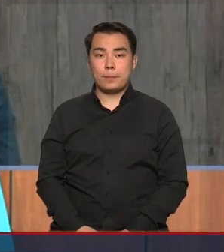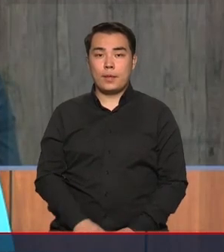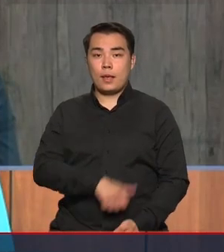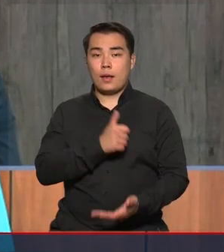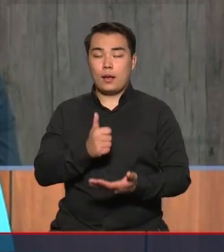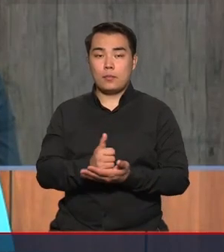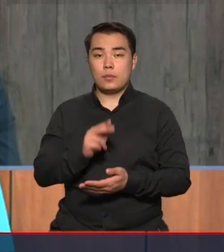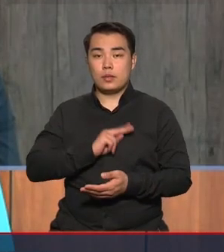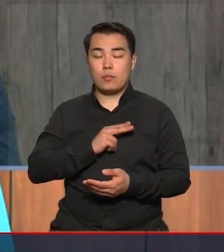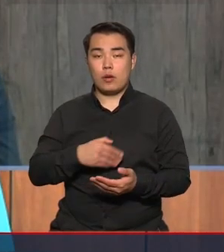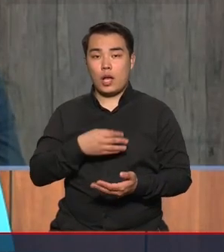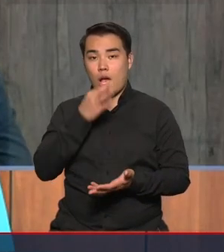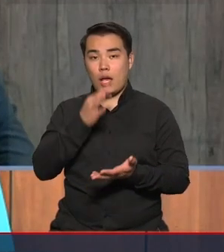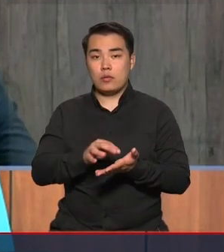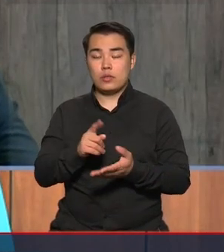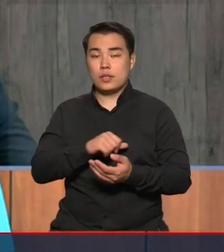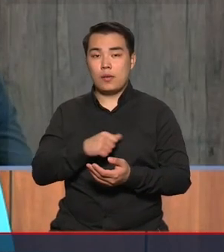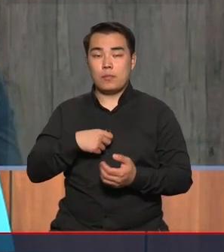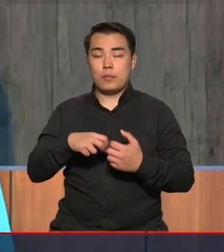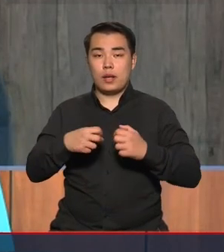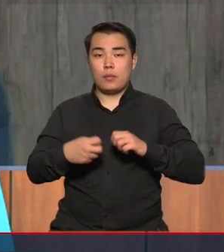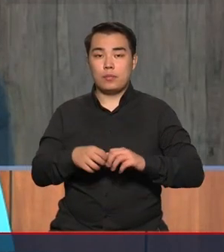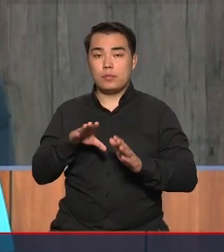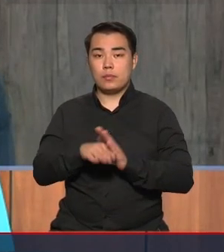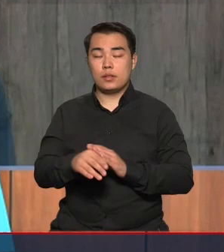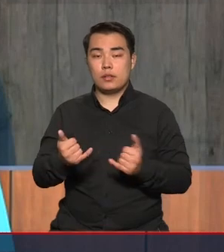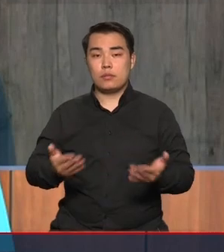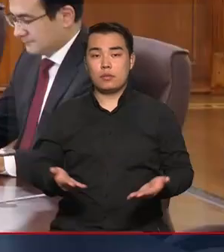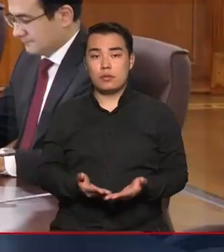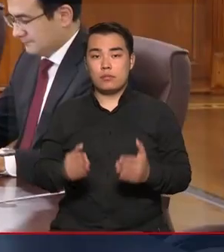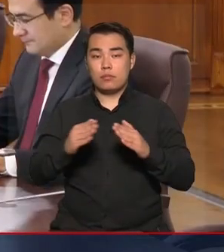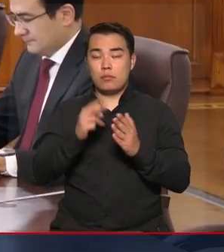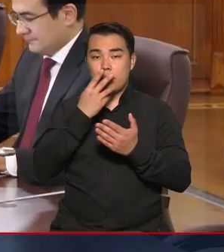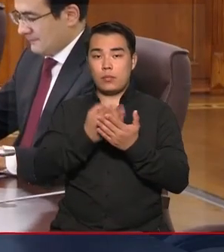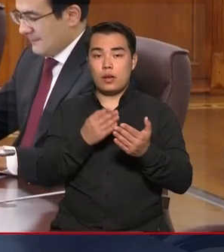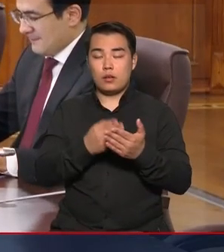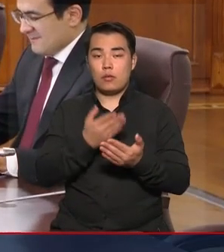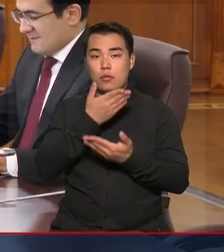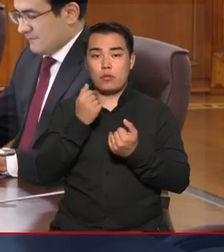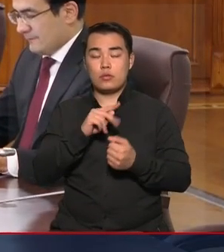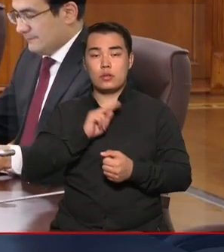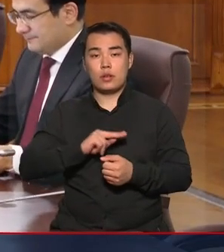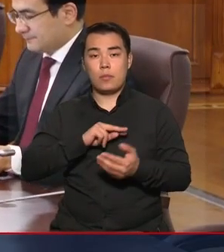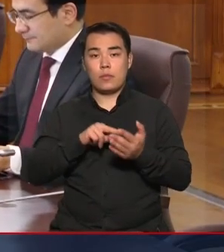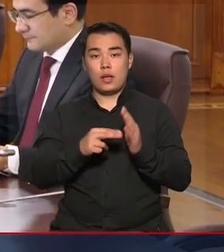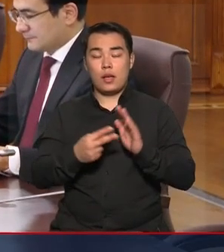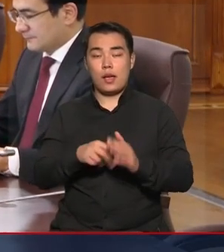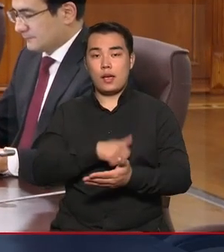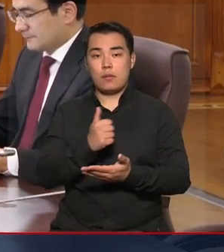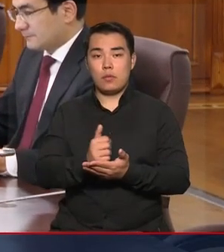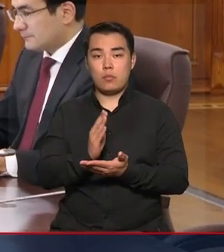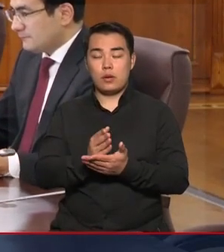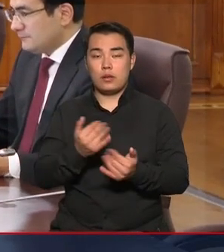населения хочу отметить что основной проблемой благоустройство и озеленения является отсутствие системной работы со стороны Ахматов